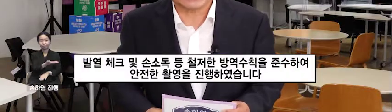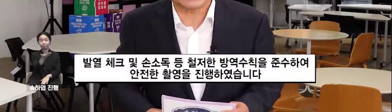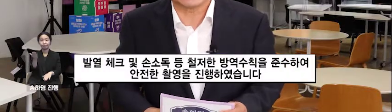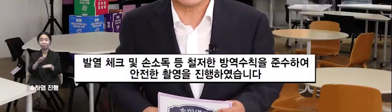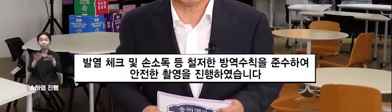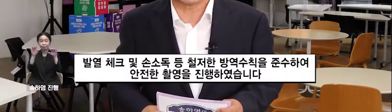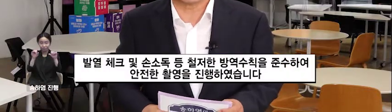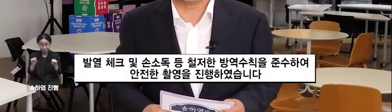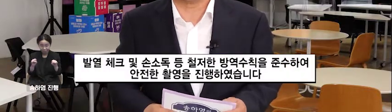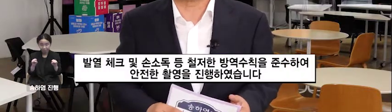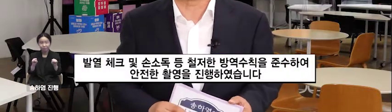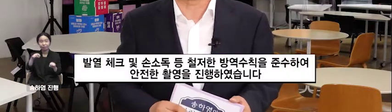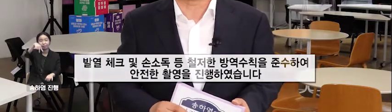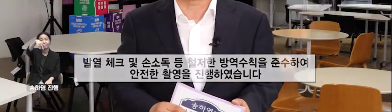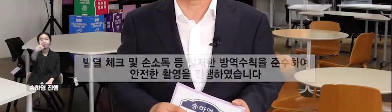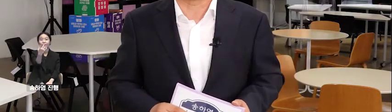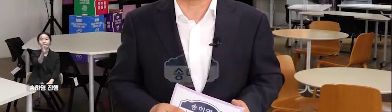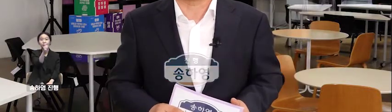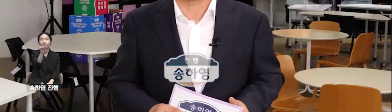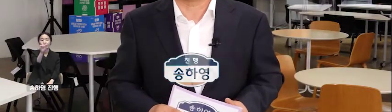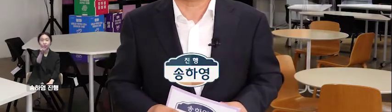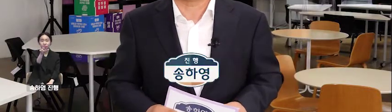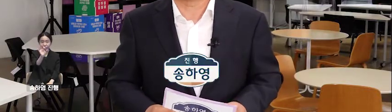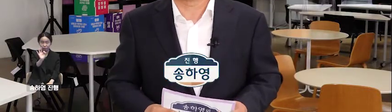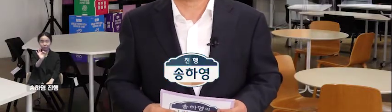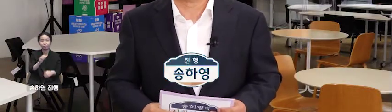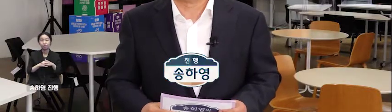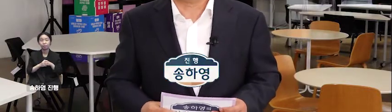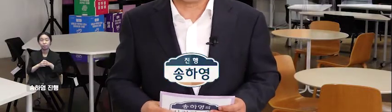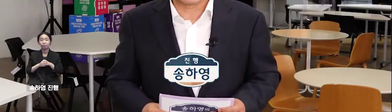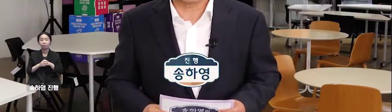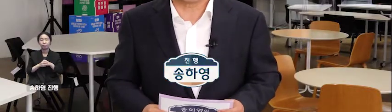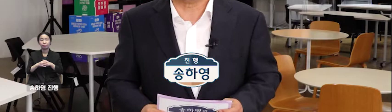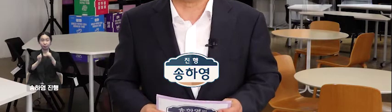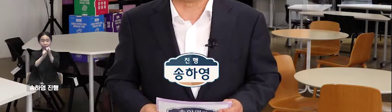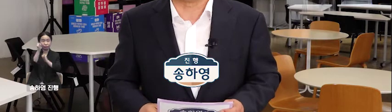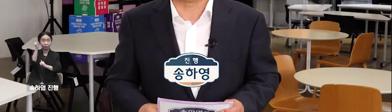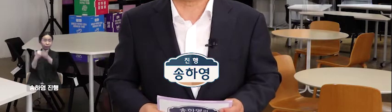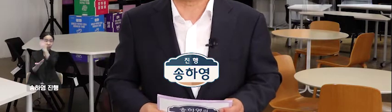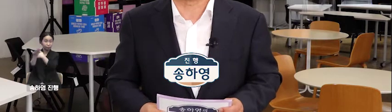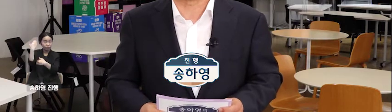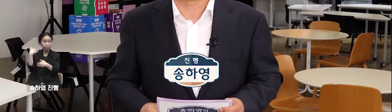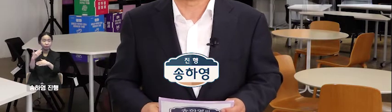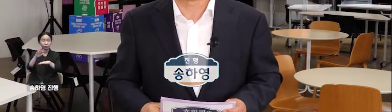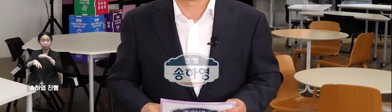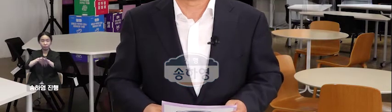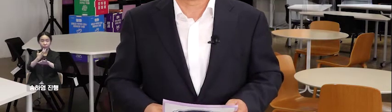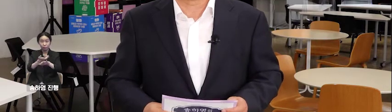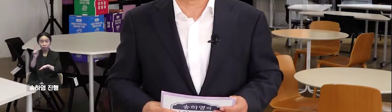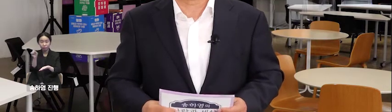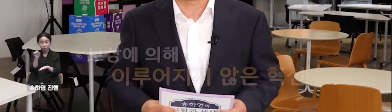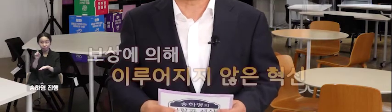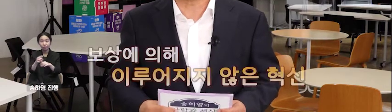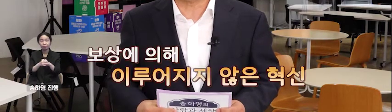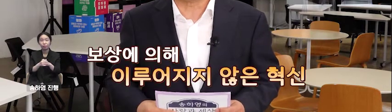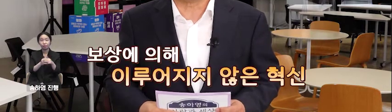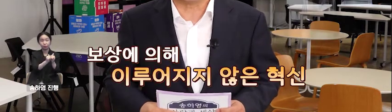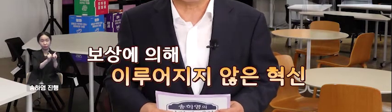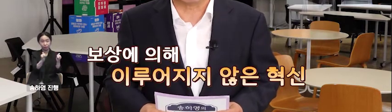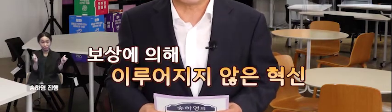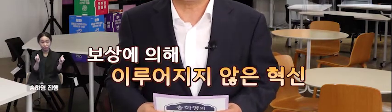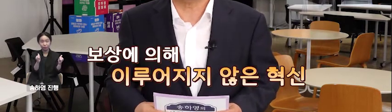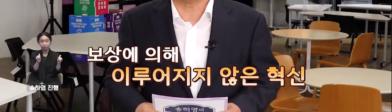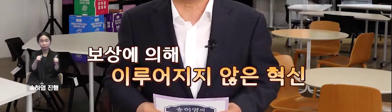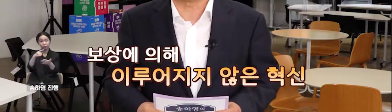시청자 여러분 안녕하십니까? 송하혁입니다. 역사를 돌아보면 혁신은 사람들에게